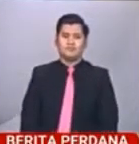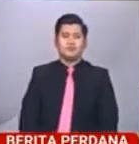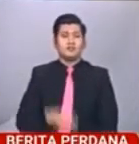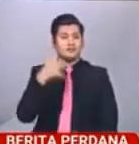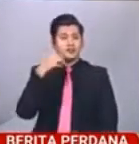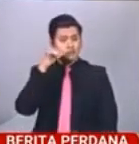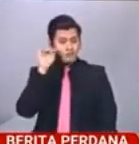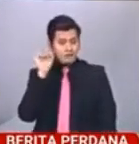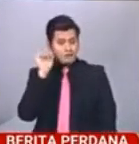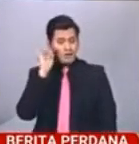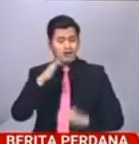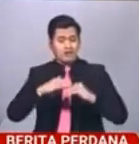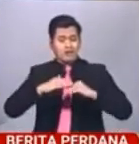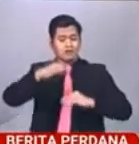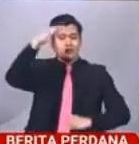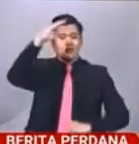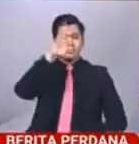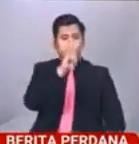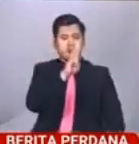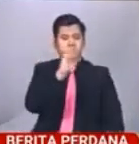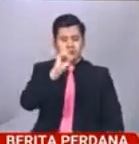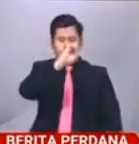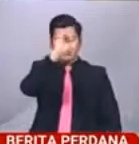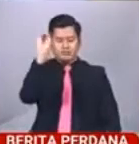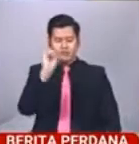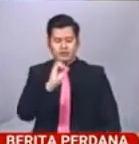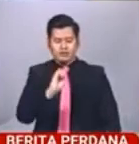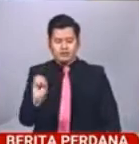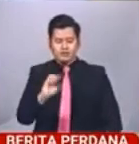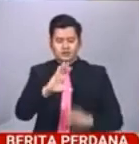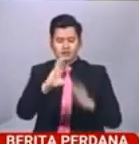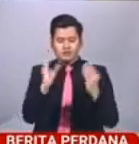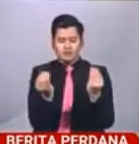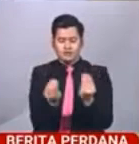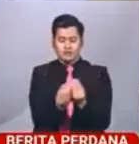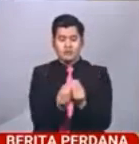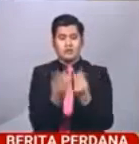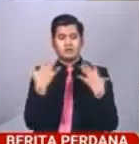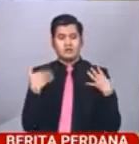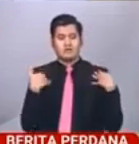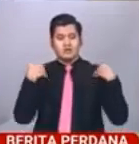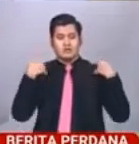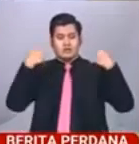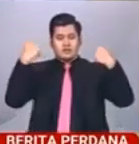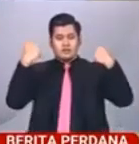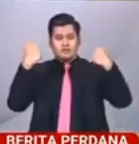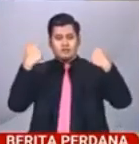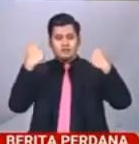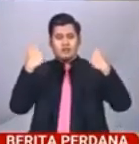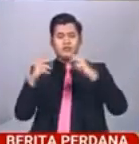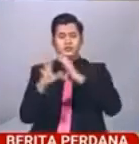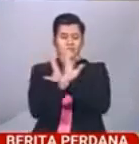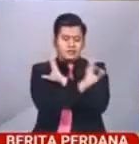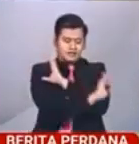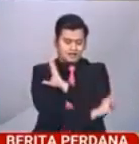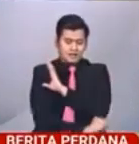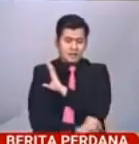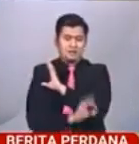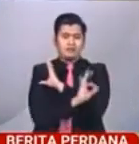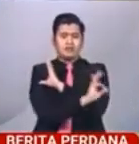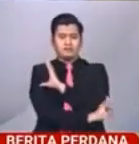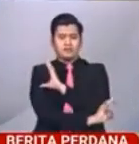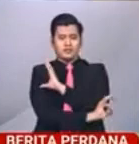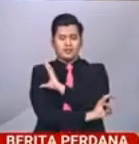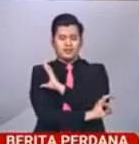Semalam melebihi 60% bilangan mereka yang telah sehat di Negeri Sembilan. Ini satu peningkatan yang